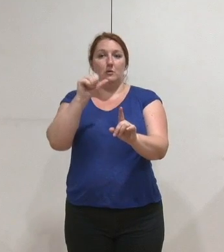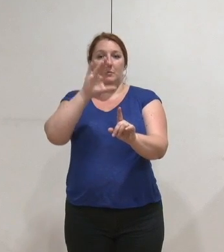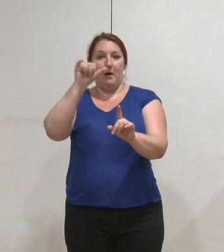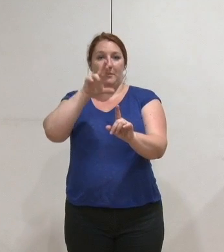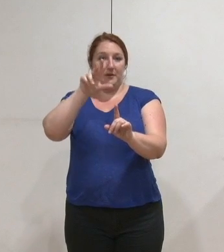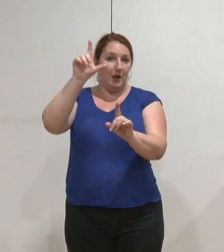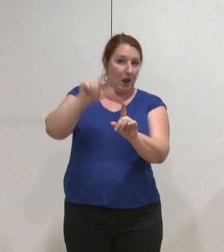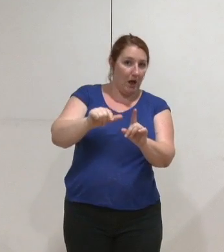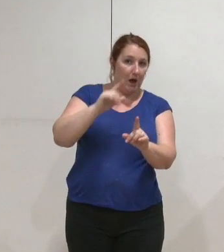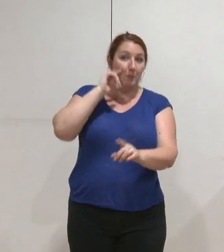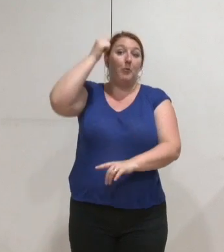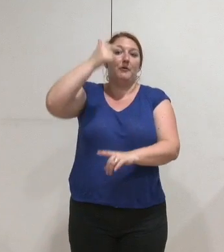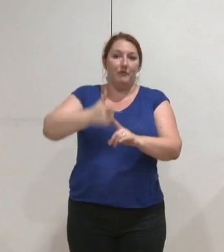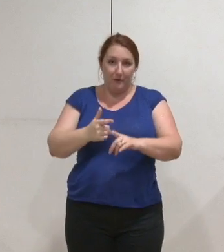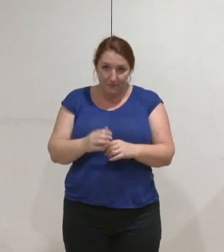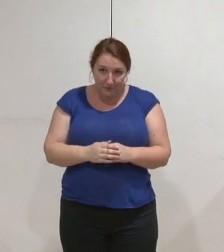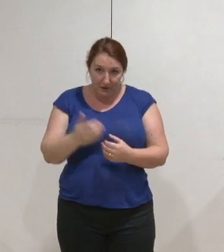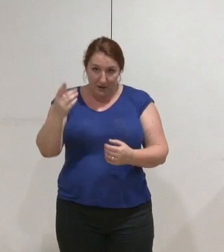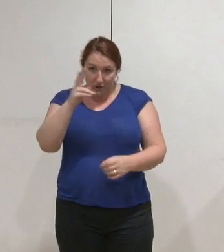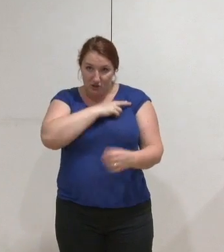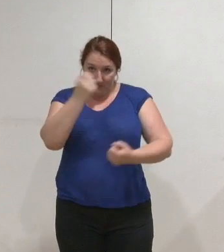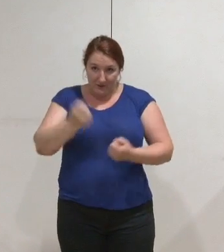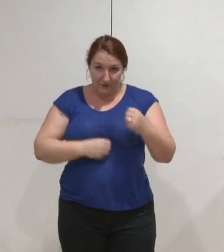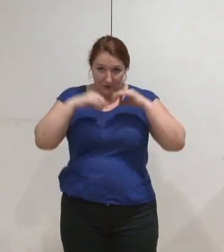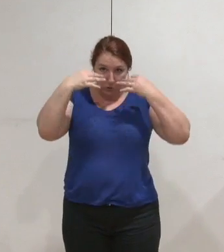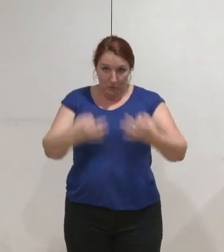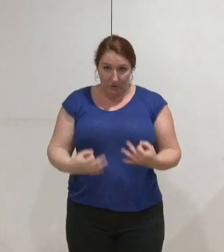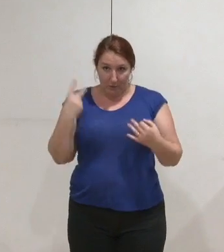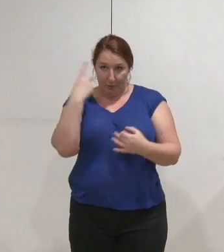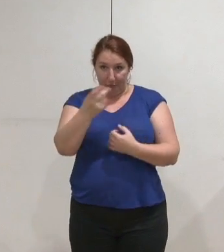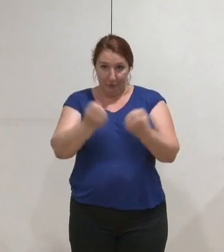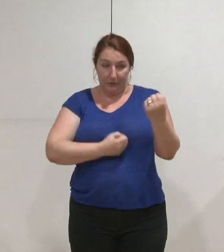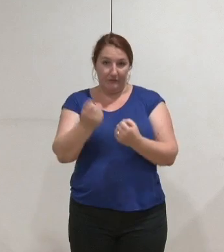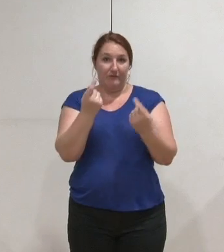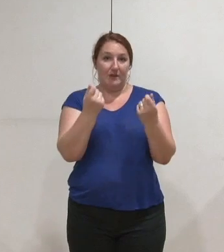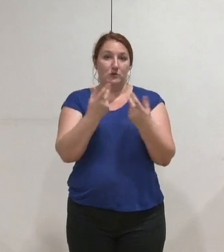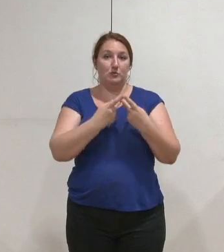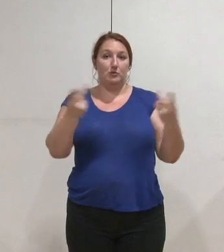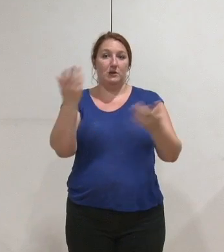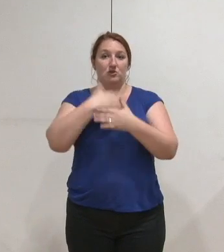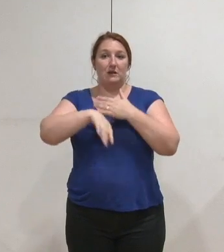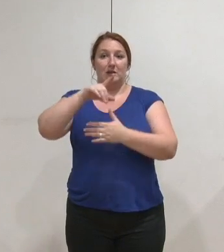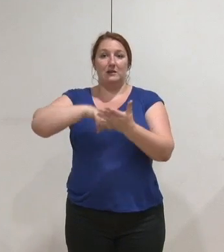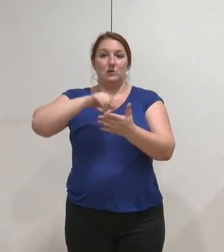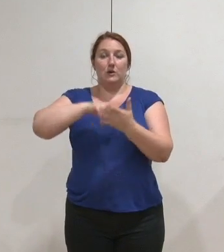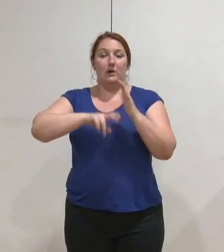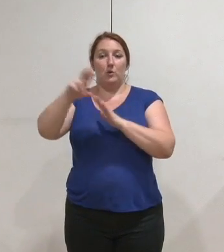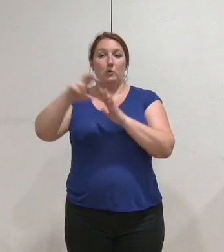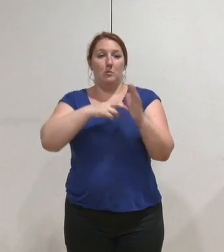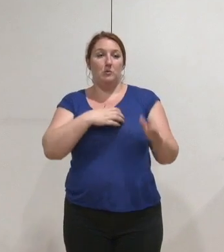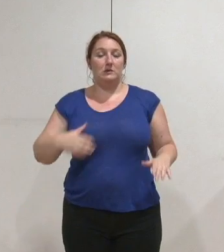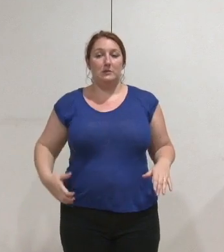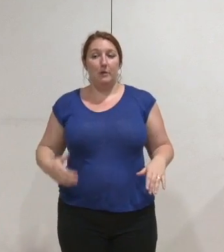présent parmi nous pour la première fois chef de service comptable des services des finances publiques à la trésorerie de grenhomme municipal